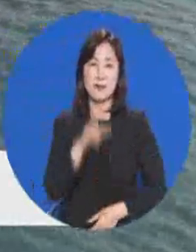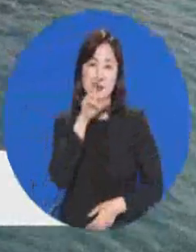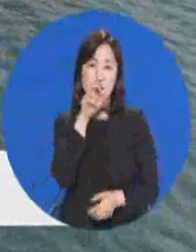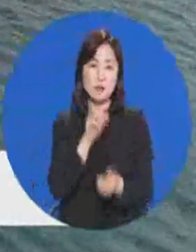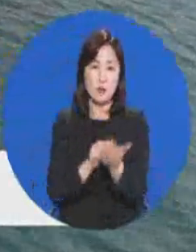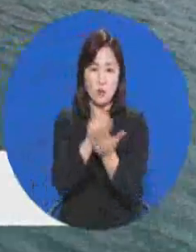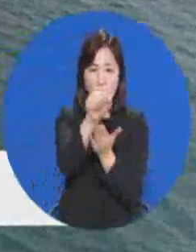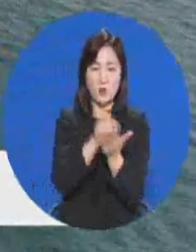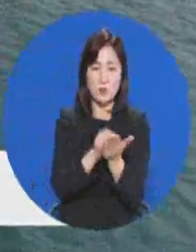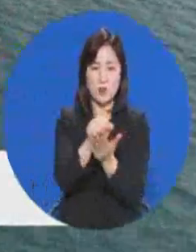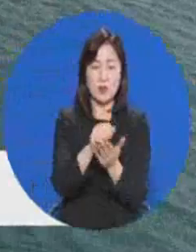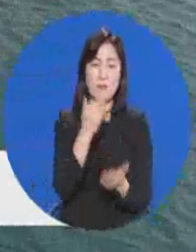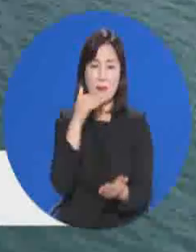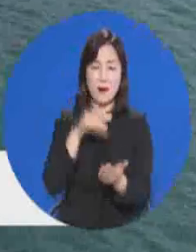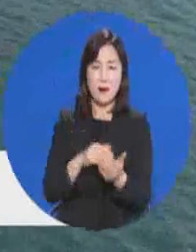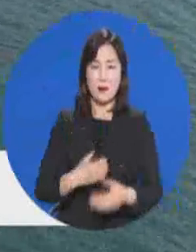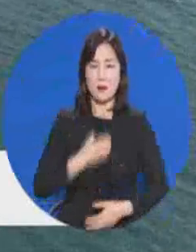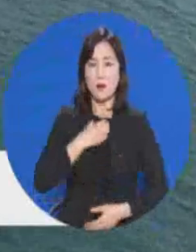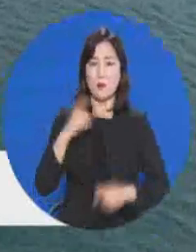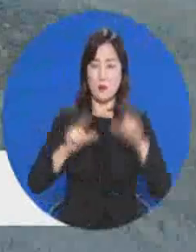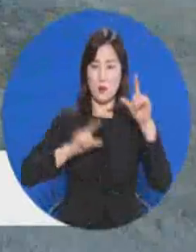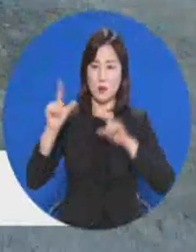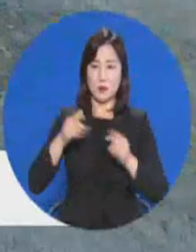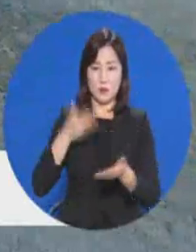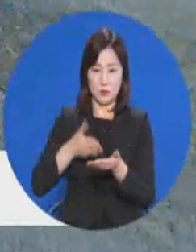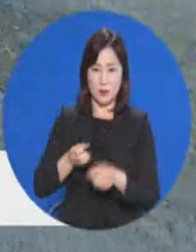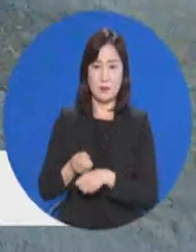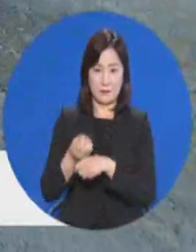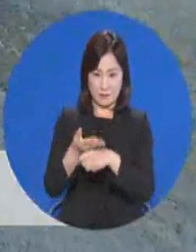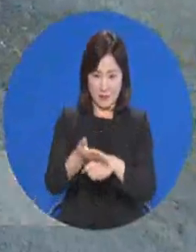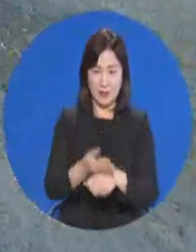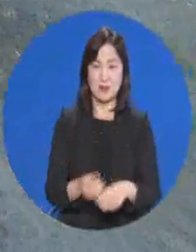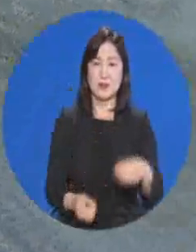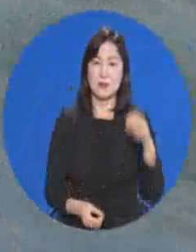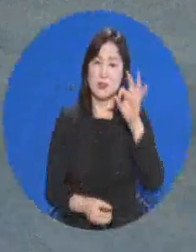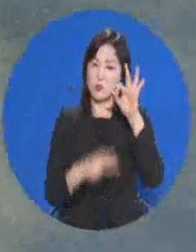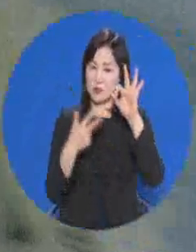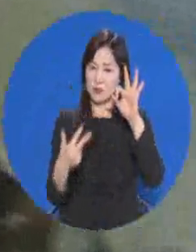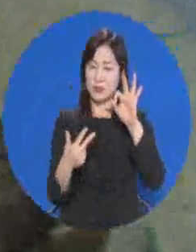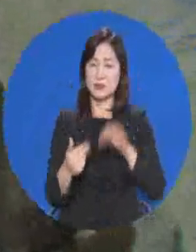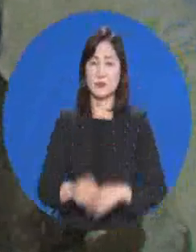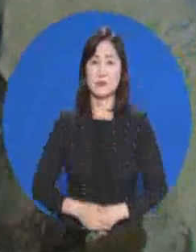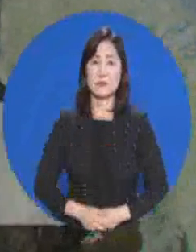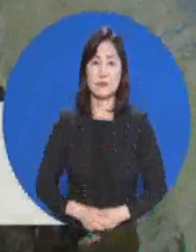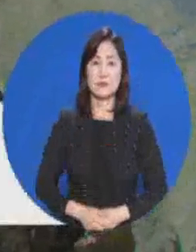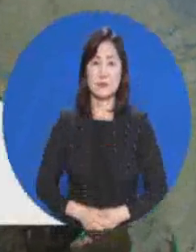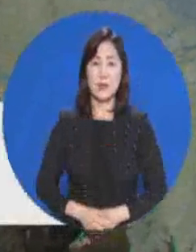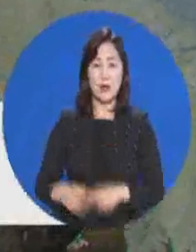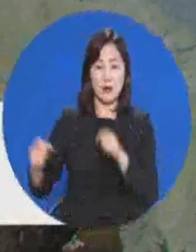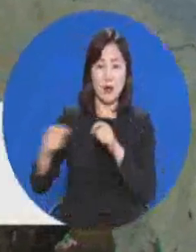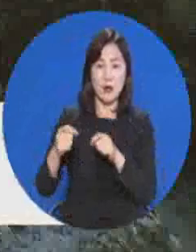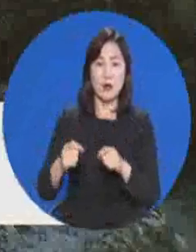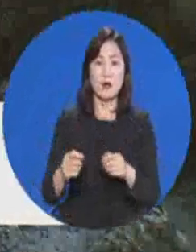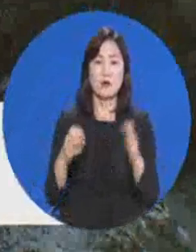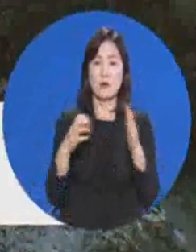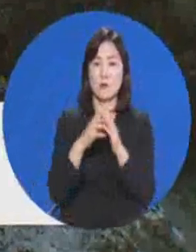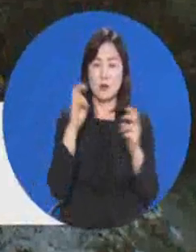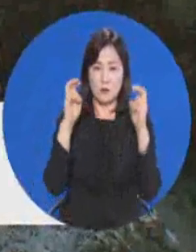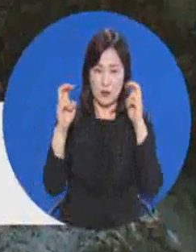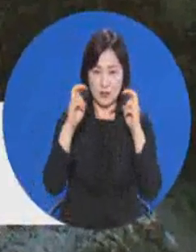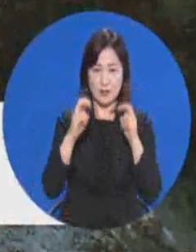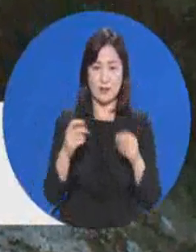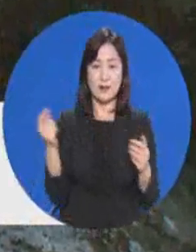뒤집어쓴 갯바위에 흉측한 모습이 보도된 것은 지난 7일이 인근 리조트 업체가 작업